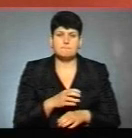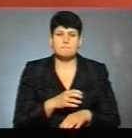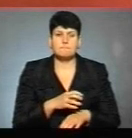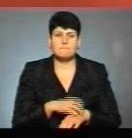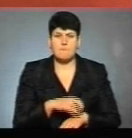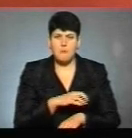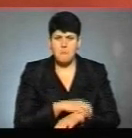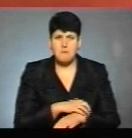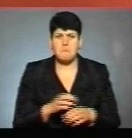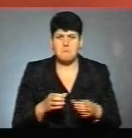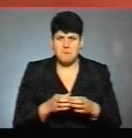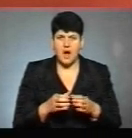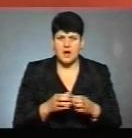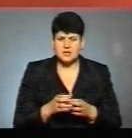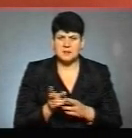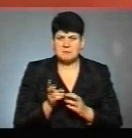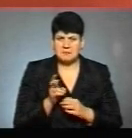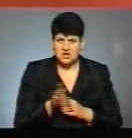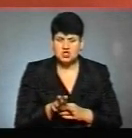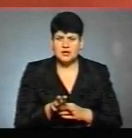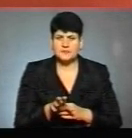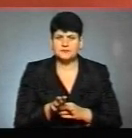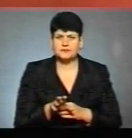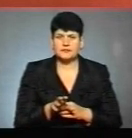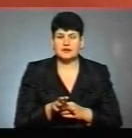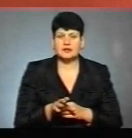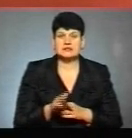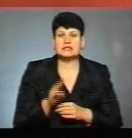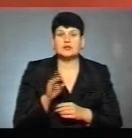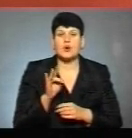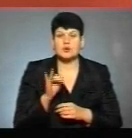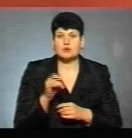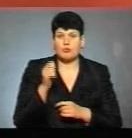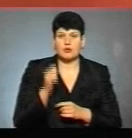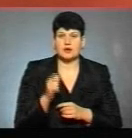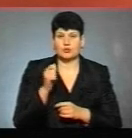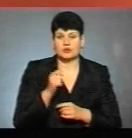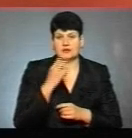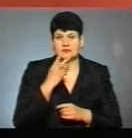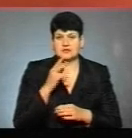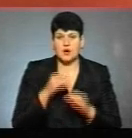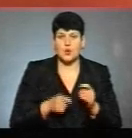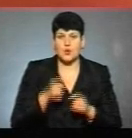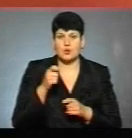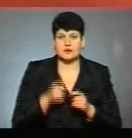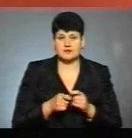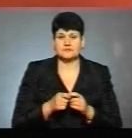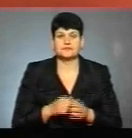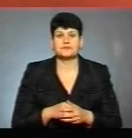флашток високий був. І за тросик потягнули, дивимося, рухається, нам того й